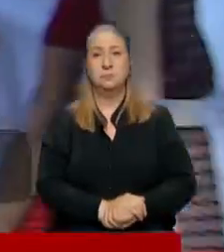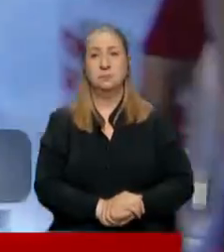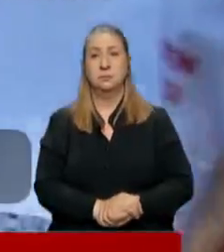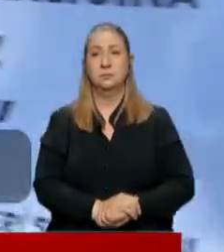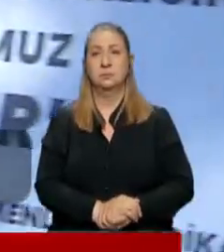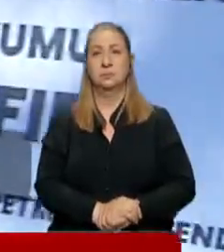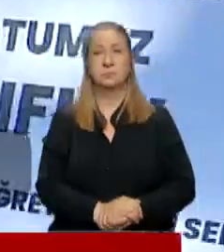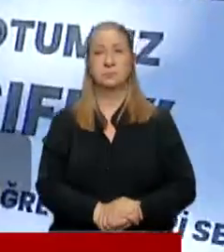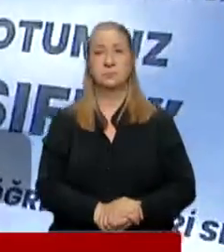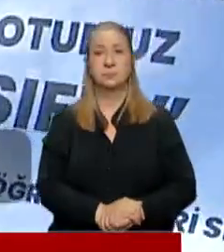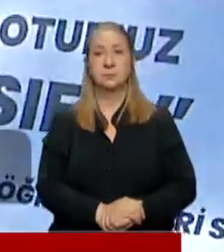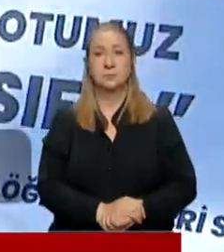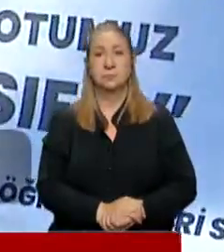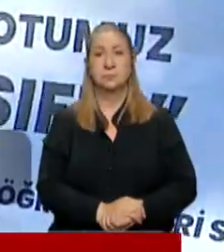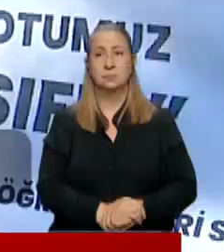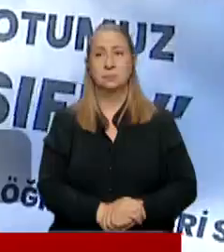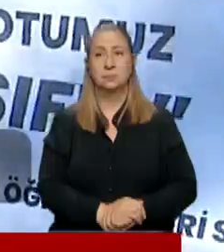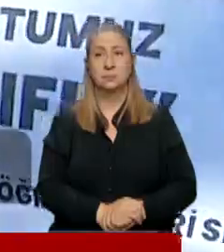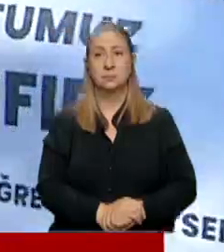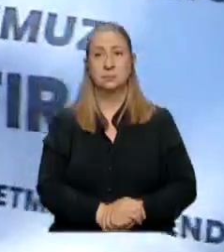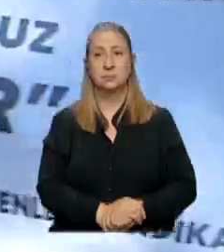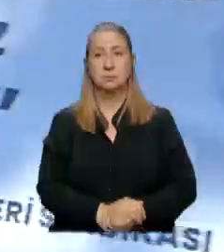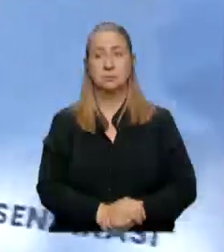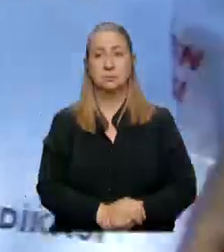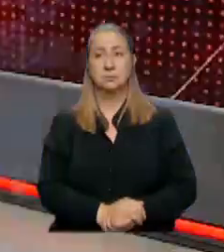değil, öğretmene güvence.